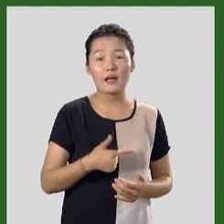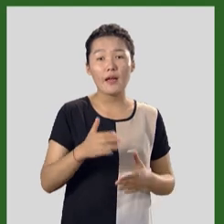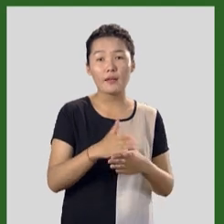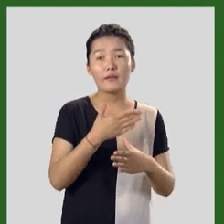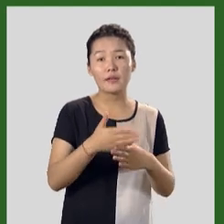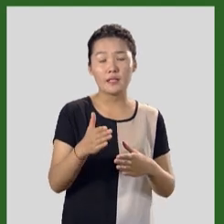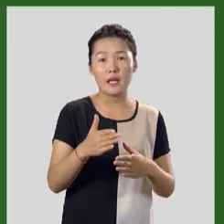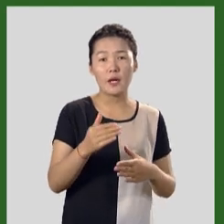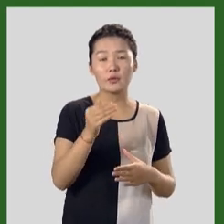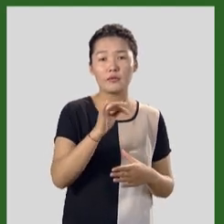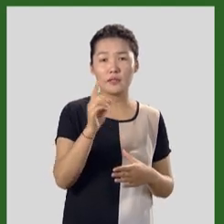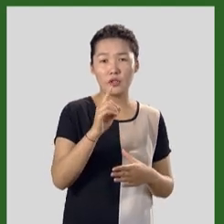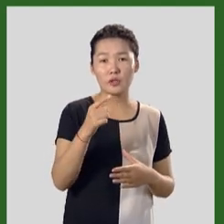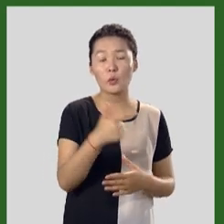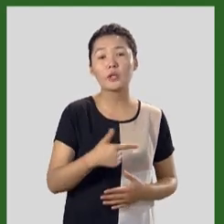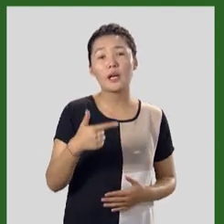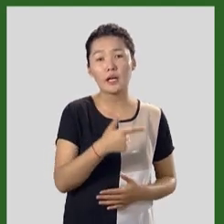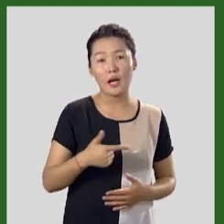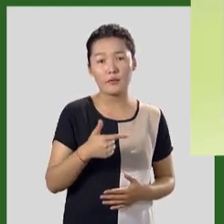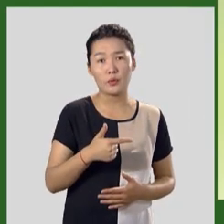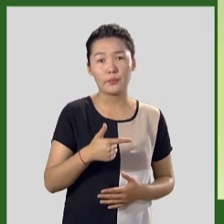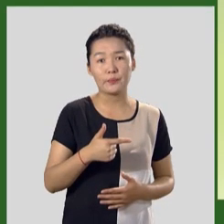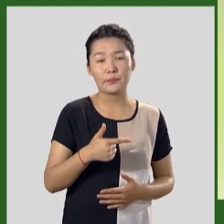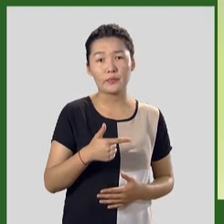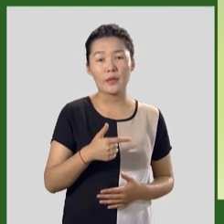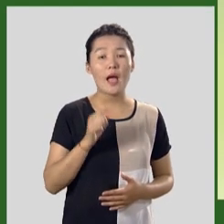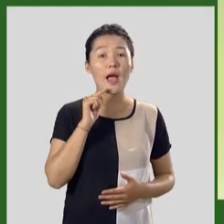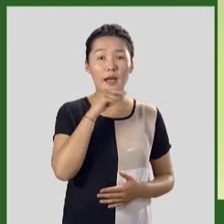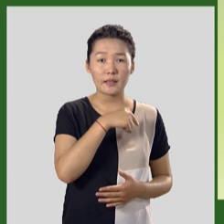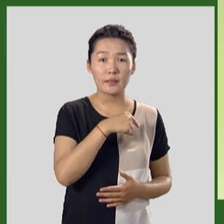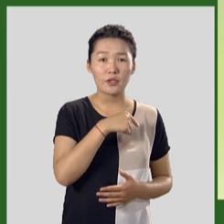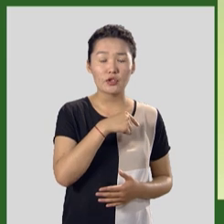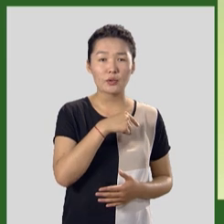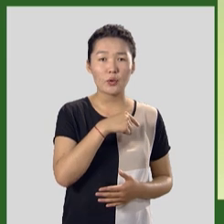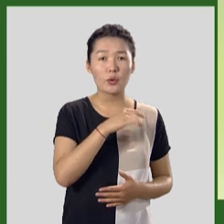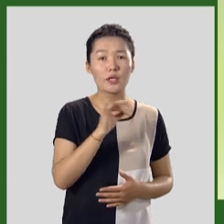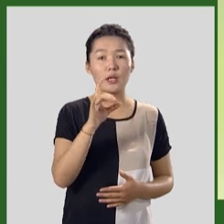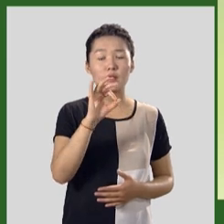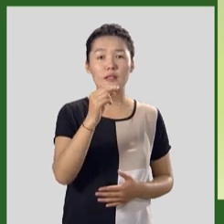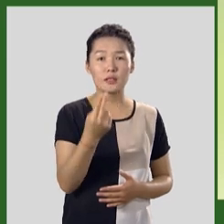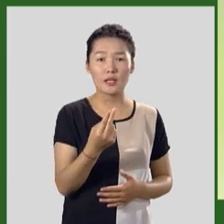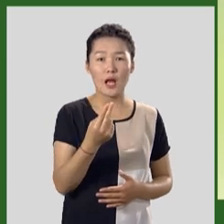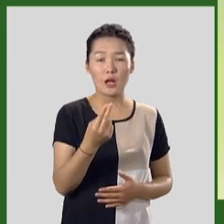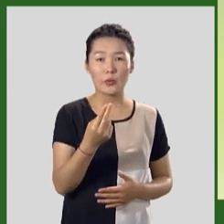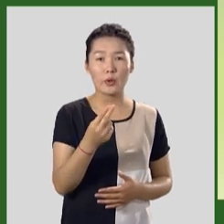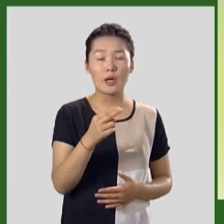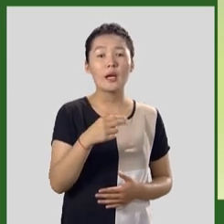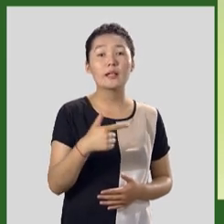выделяют физическую географию, экономическую и социальную